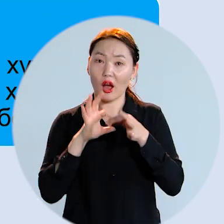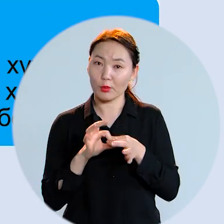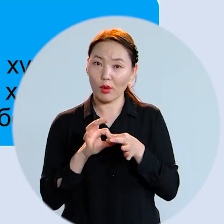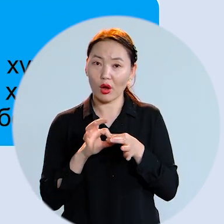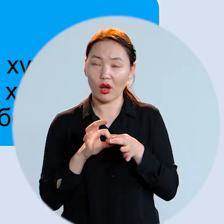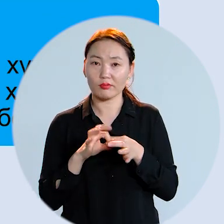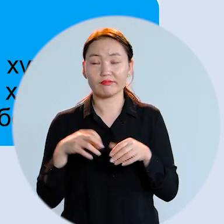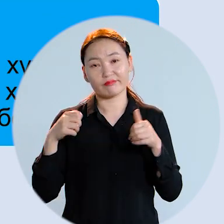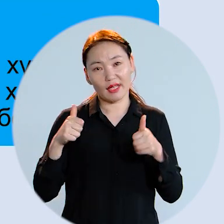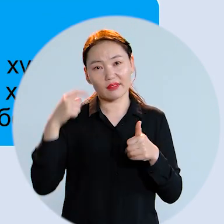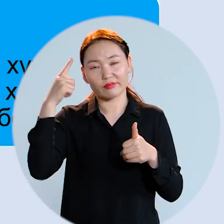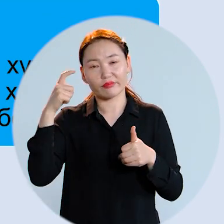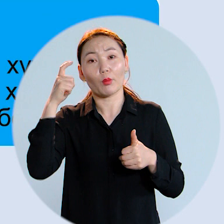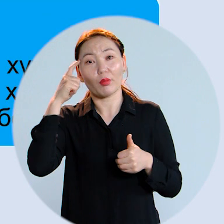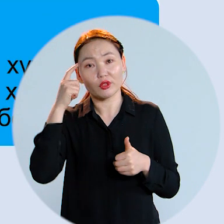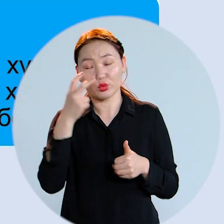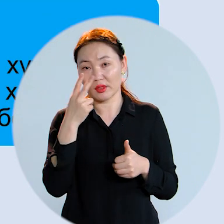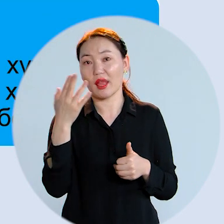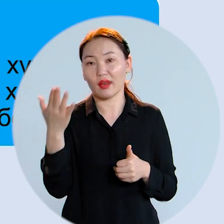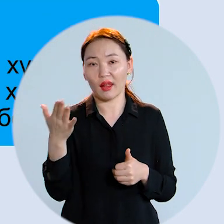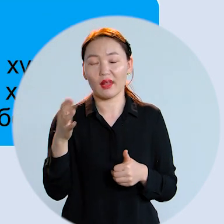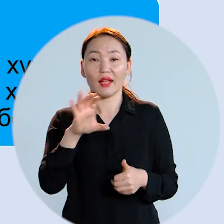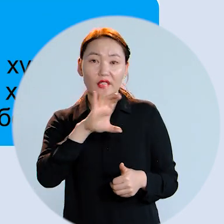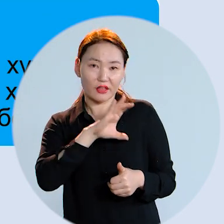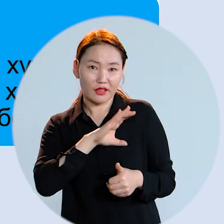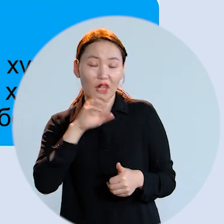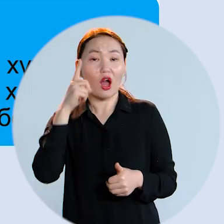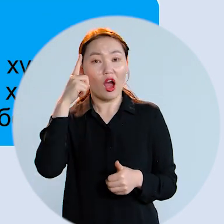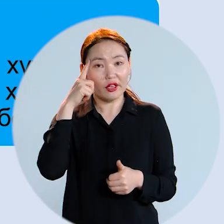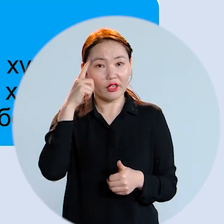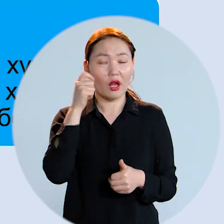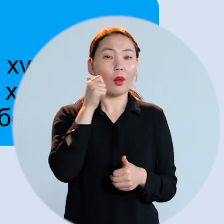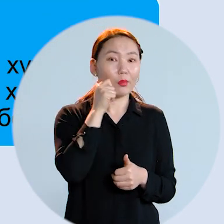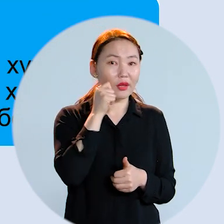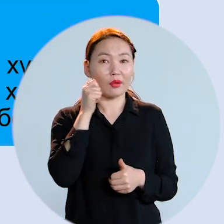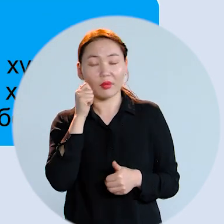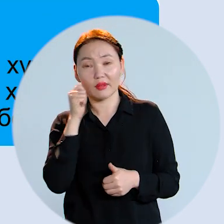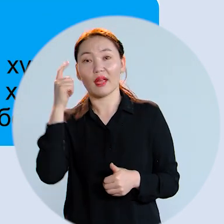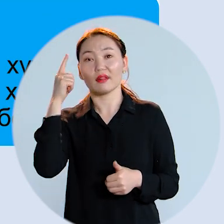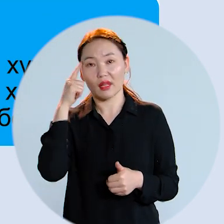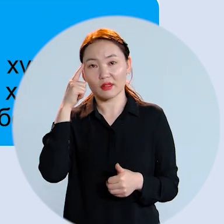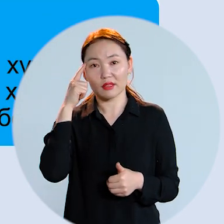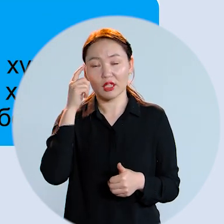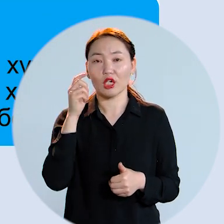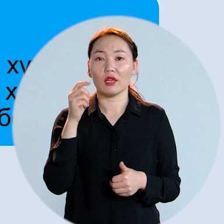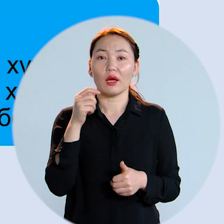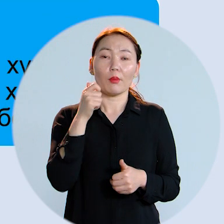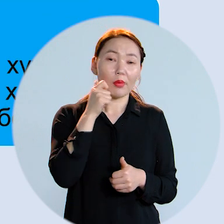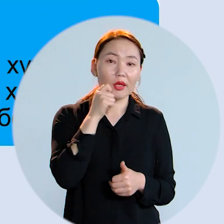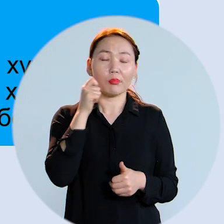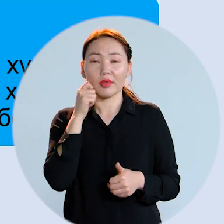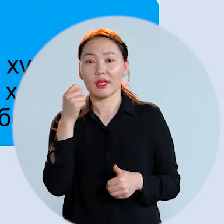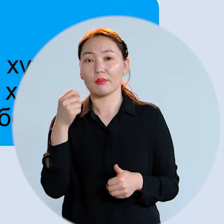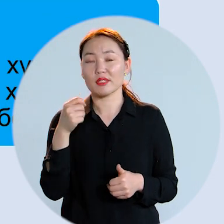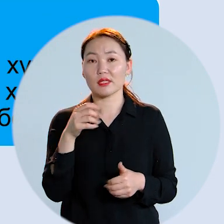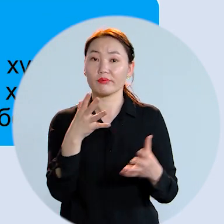бас эргэцүүлж бодож үзээрэй. Тэгээд сэтгэлээ ойлгох, бибинээ таних, нэг нэгнээ хүлээн зөвшөөрөхөд цаг